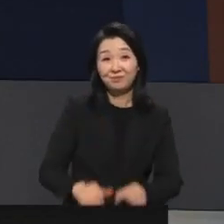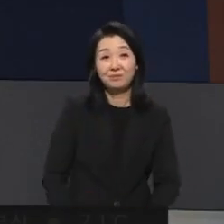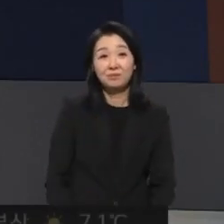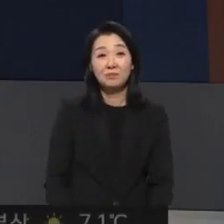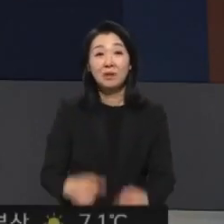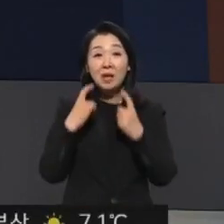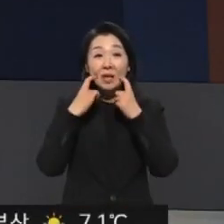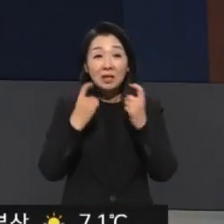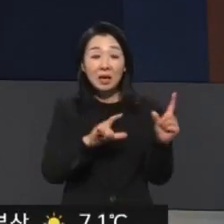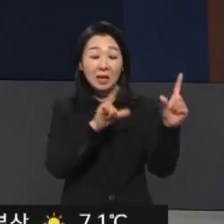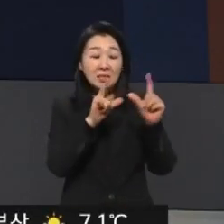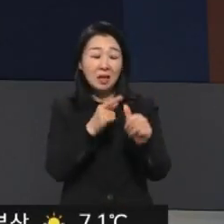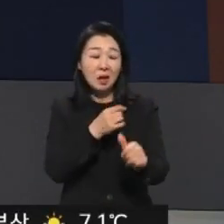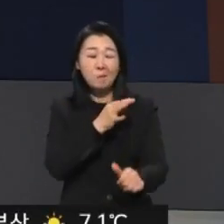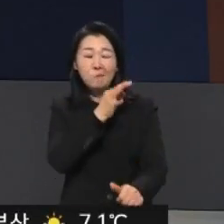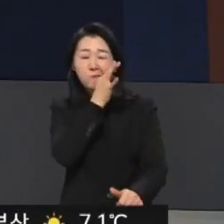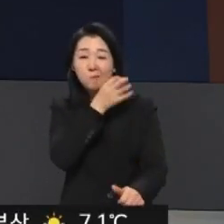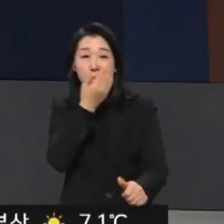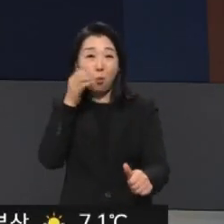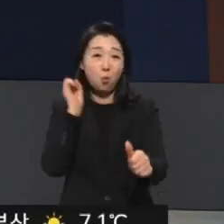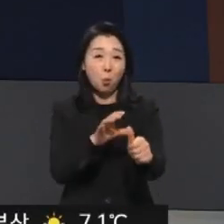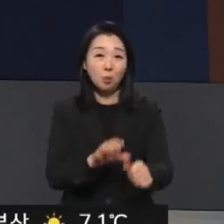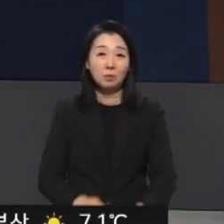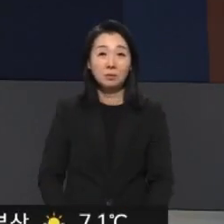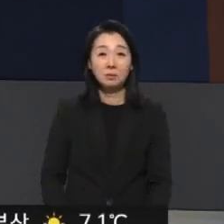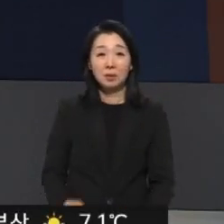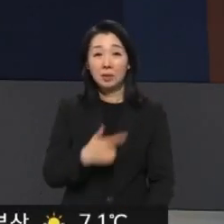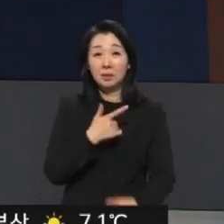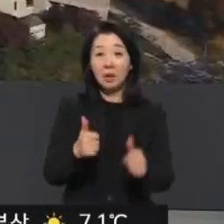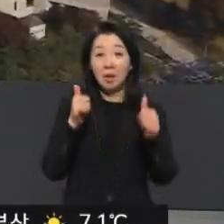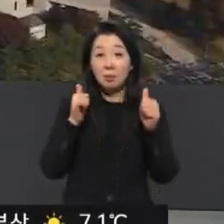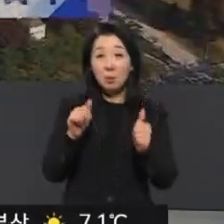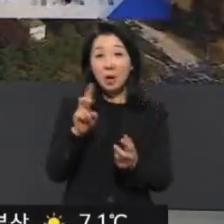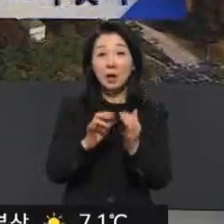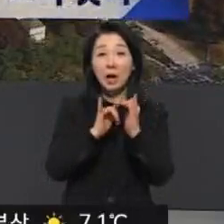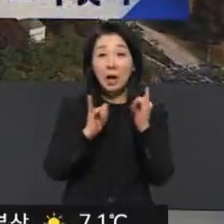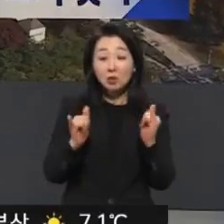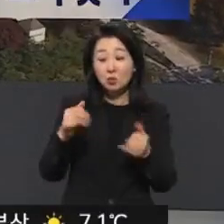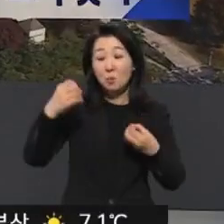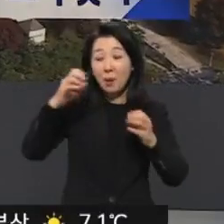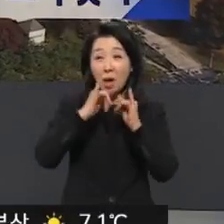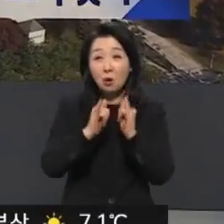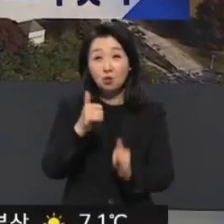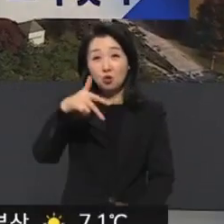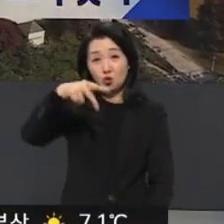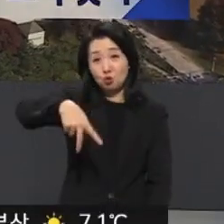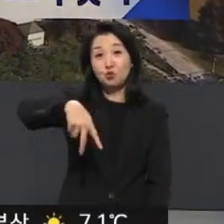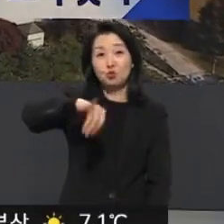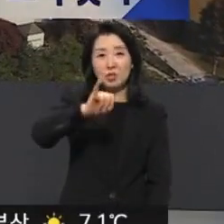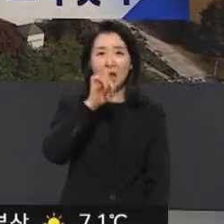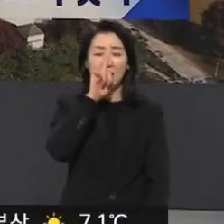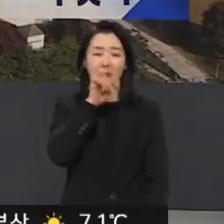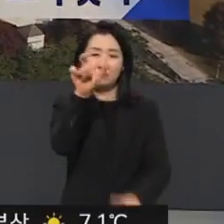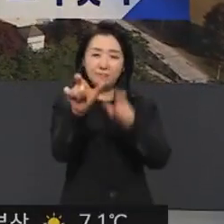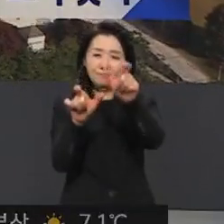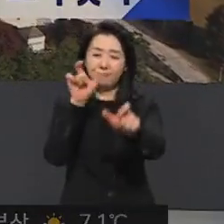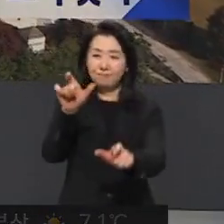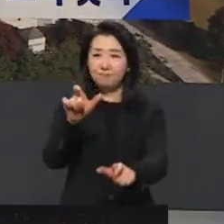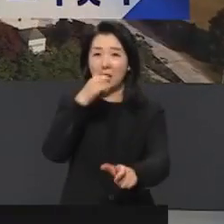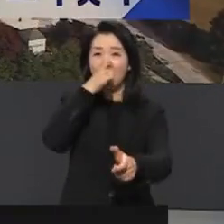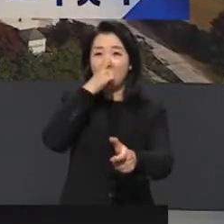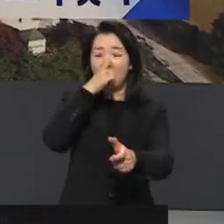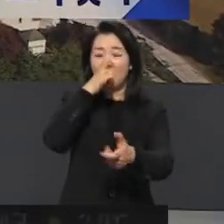픽은 사생활 모욕입니다. 대법원이 가수 겸 배우 수지에게 악플을 단 A씨에게 무죄를 선고한